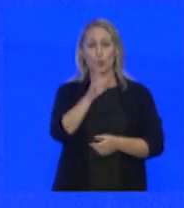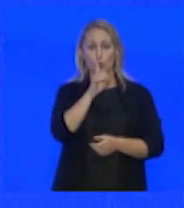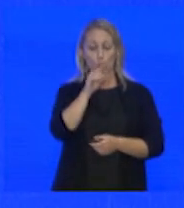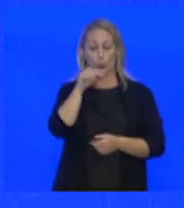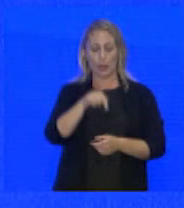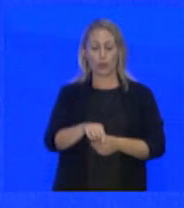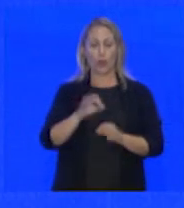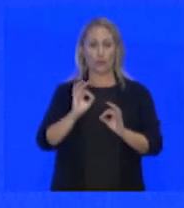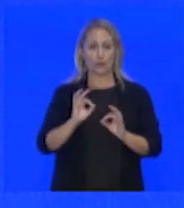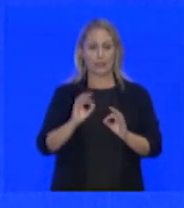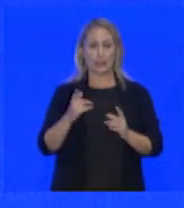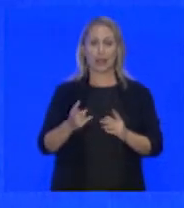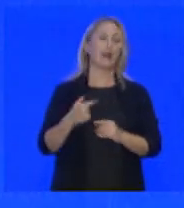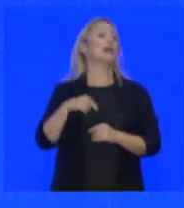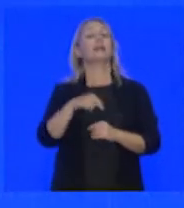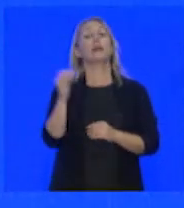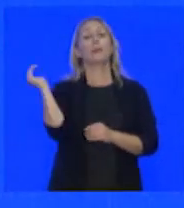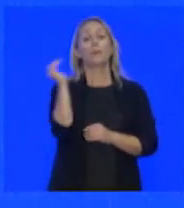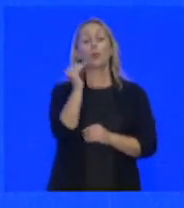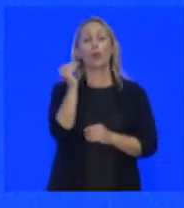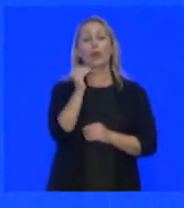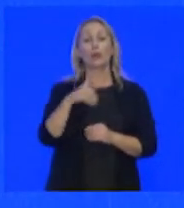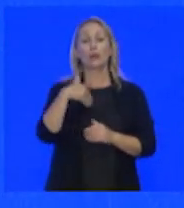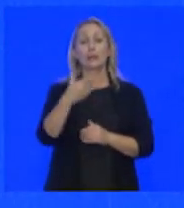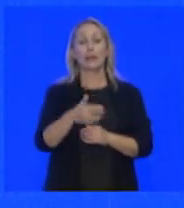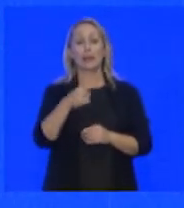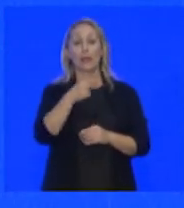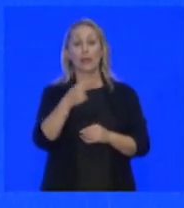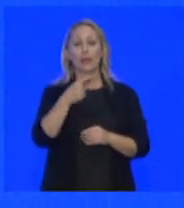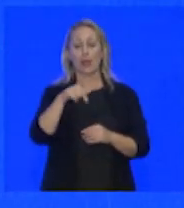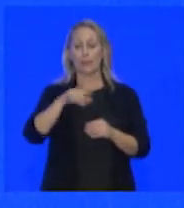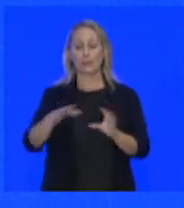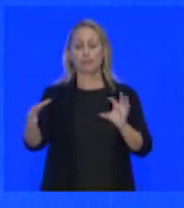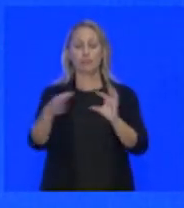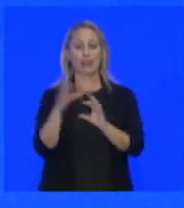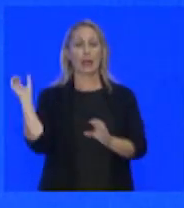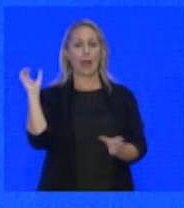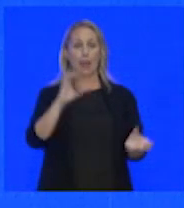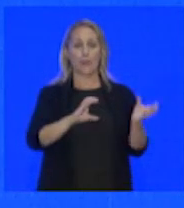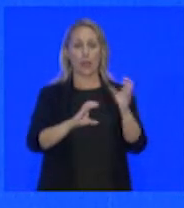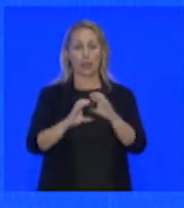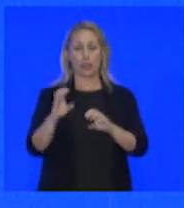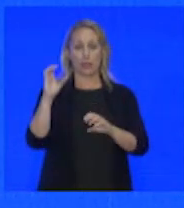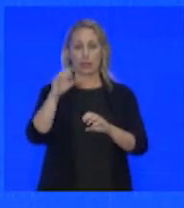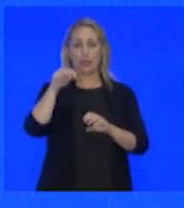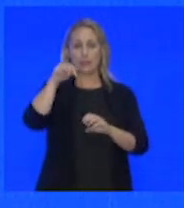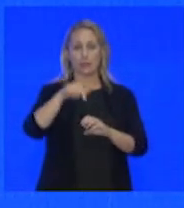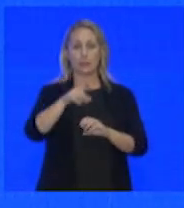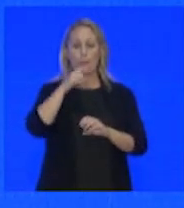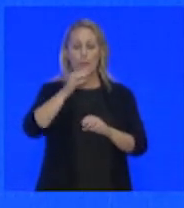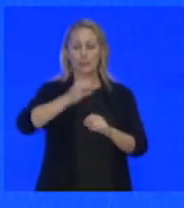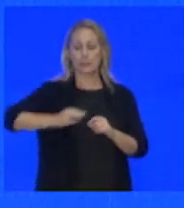πλαίσιο, βέβαια, ανήκει και η επιτάχυνση των περιβαλλοντικών αδειοδοτήσεων των επενδύσεων με τη θέσπιση νέων ρυθμιστικών